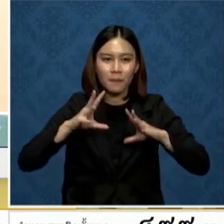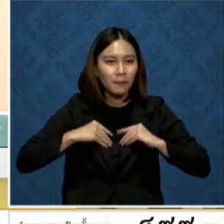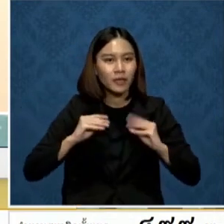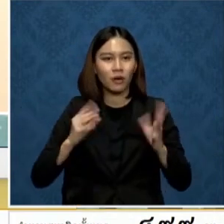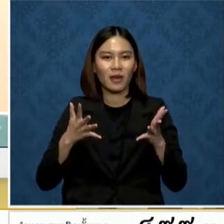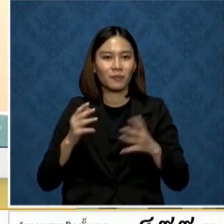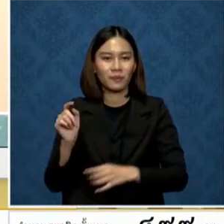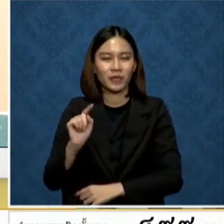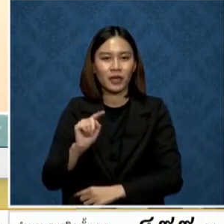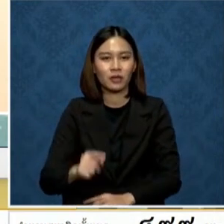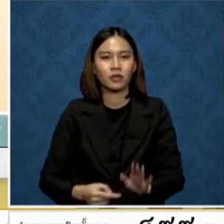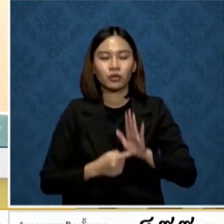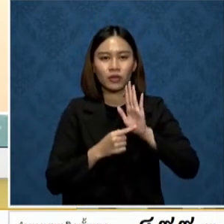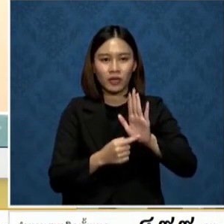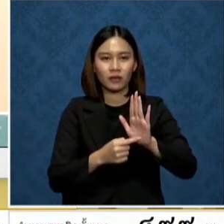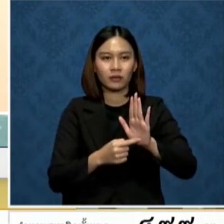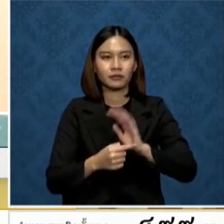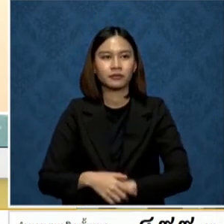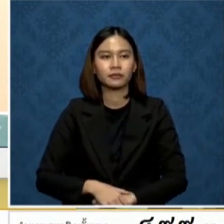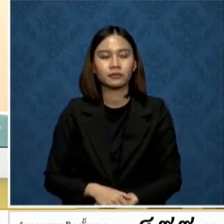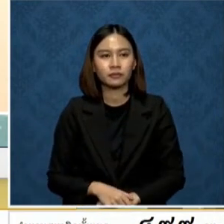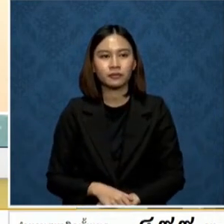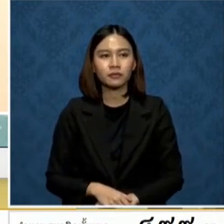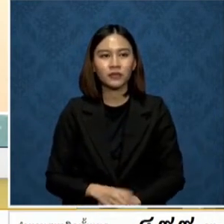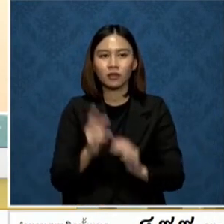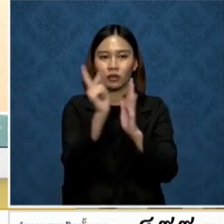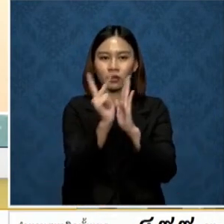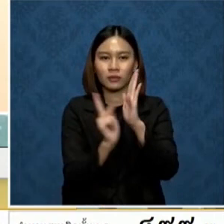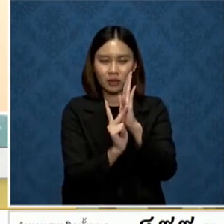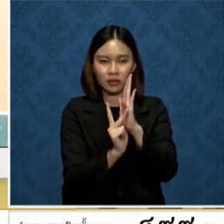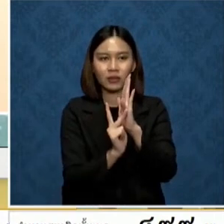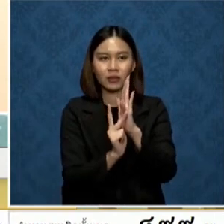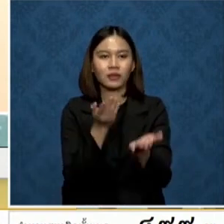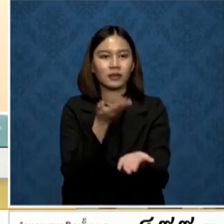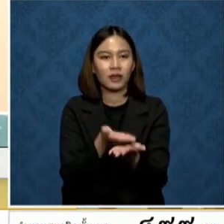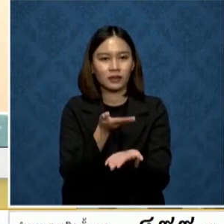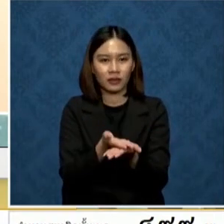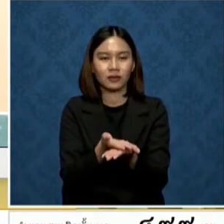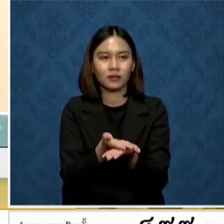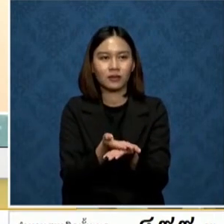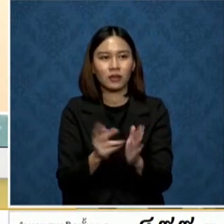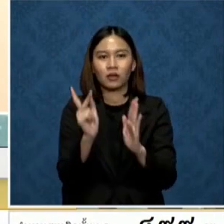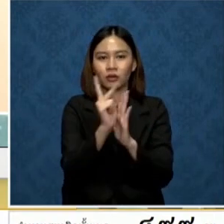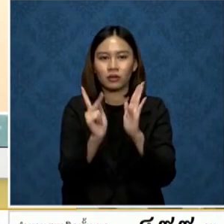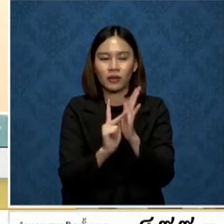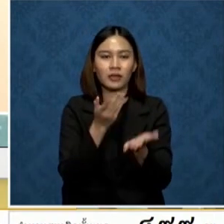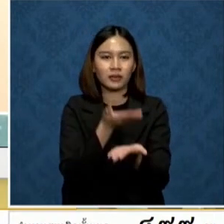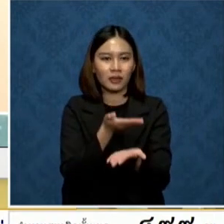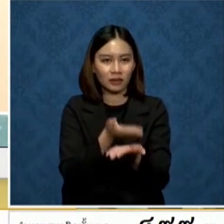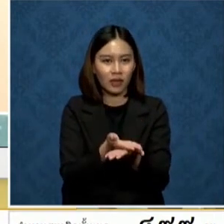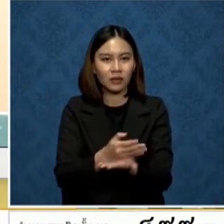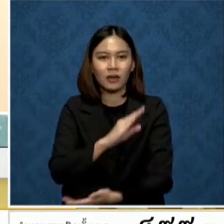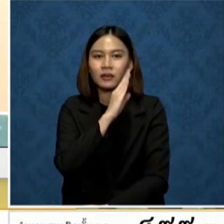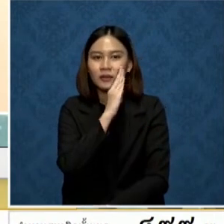ได้เช่นเรื่องของกฎหมายการเงินกฎหมายการเงิน